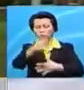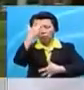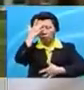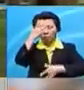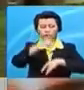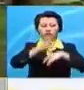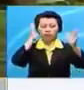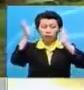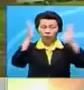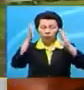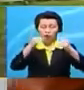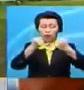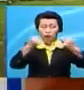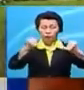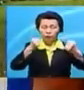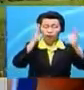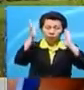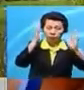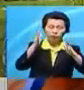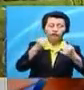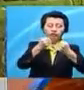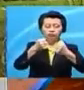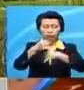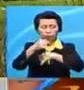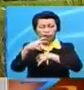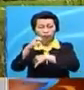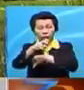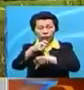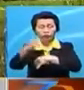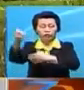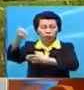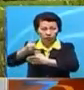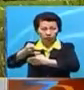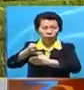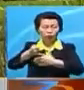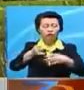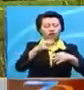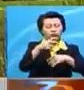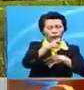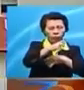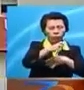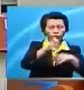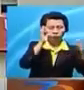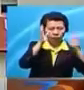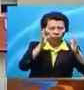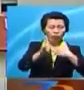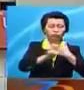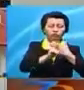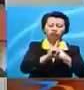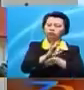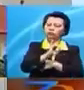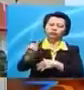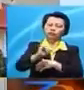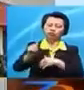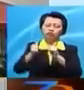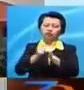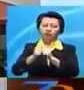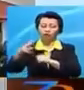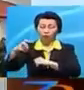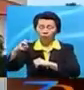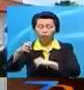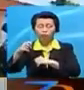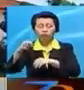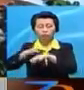di negara ini, jenis tempatan dan virus import. Virus tempatan dipercayai mempunyai risiko yang sama seperti virus